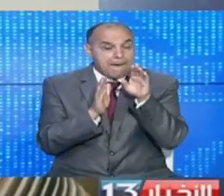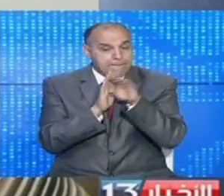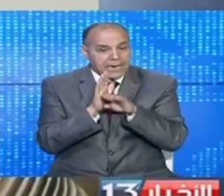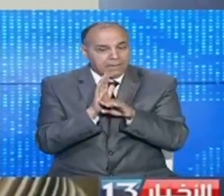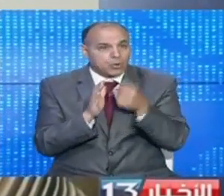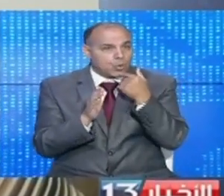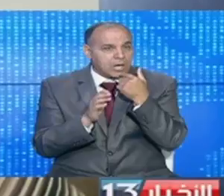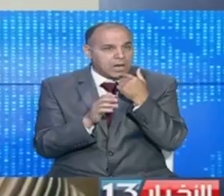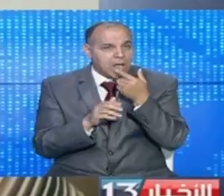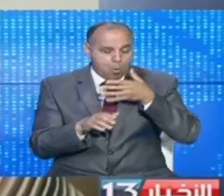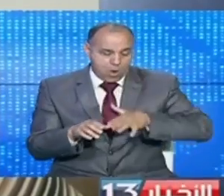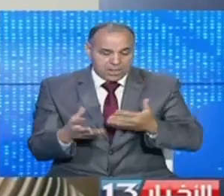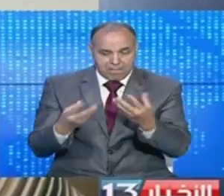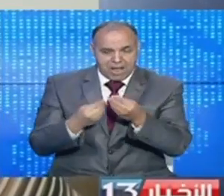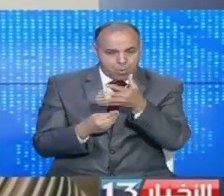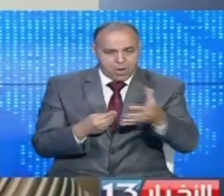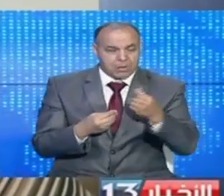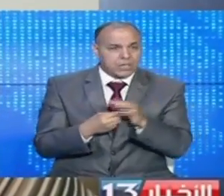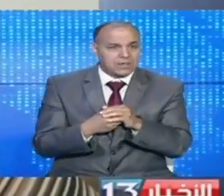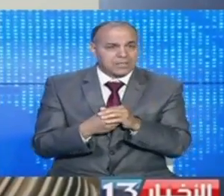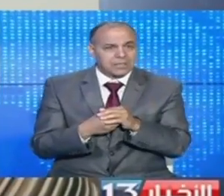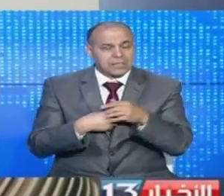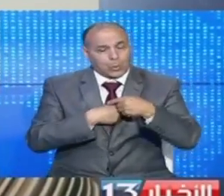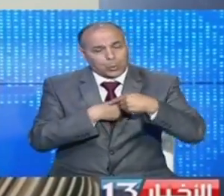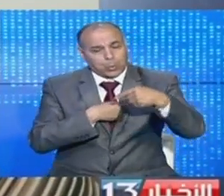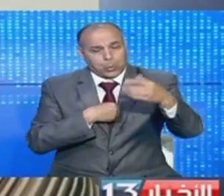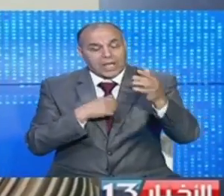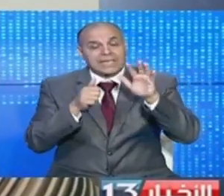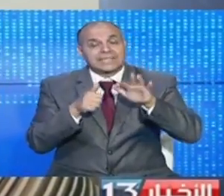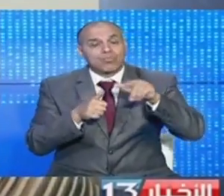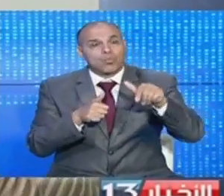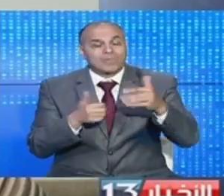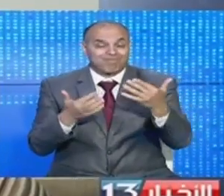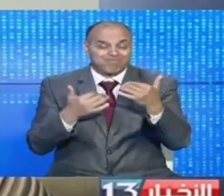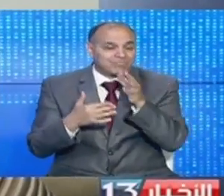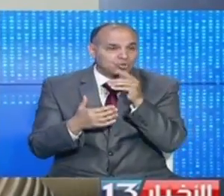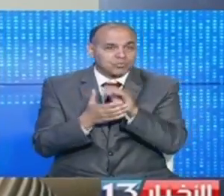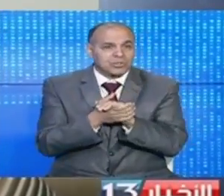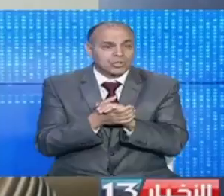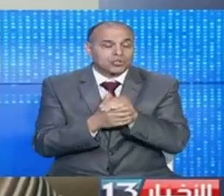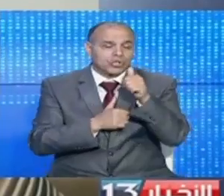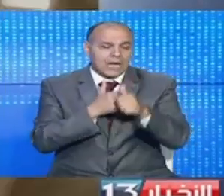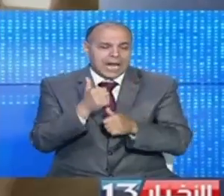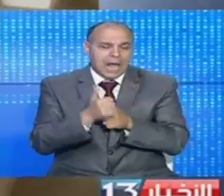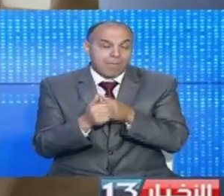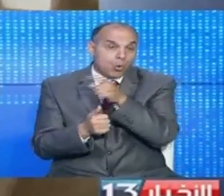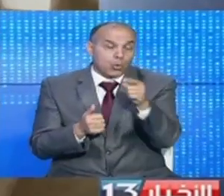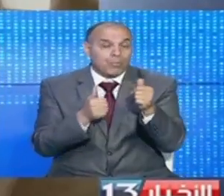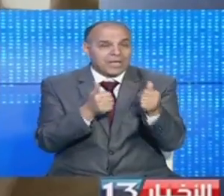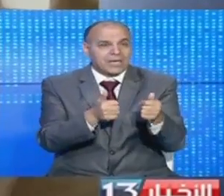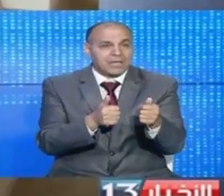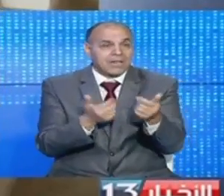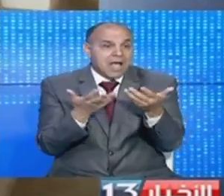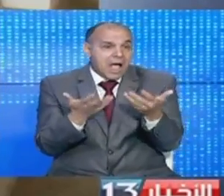كنا بحذا الاولاد شوية، هاي طولت بين الحكاية عندي 6 شهور توا ما زلت هنا، ولهنا إن شاء الله كل عام أنتم بخير. إذا كان